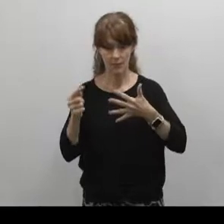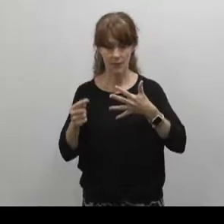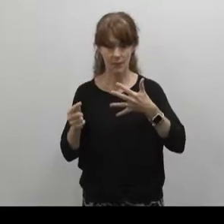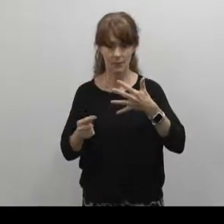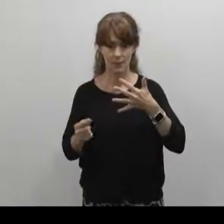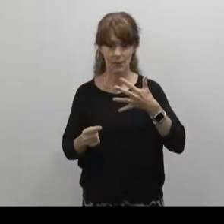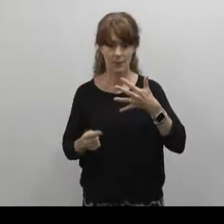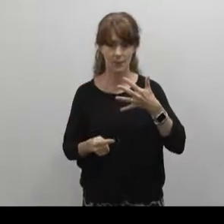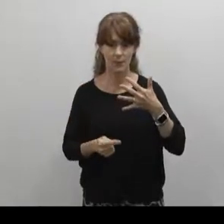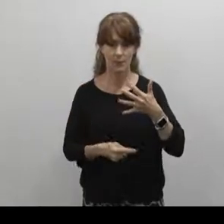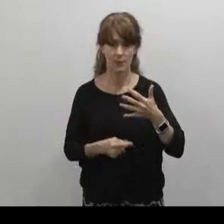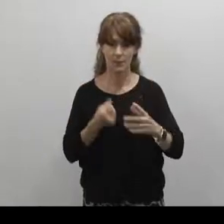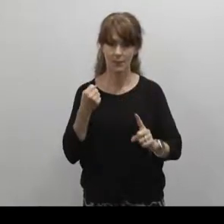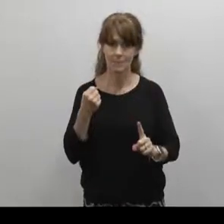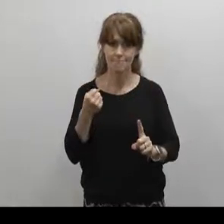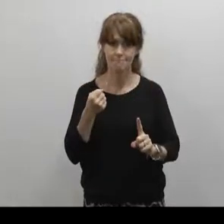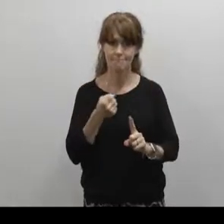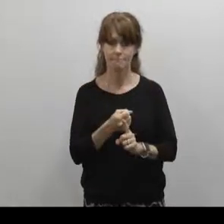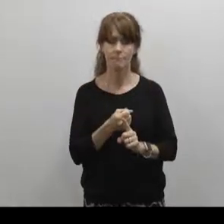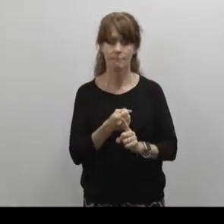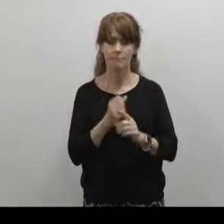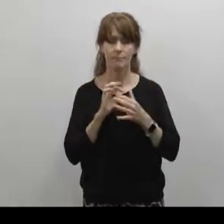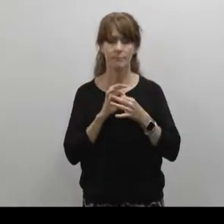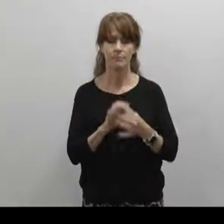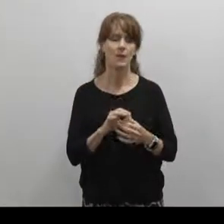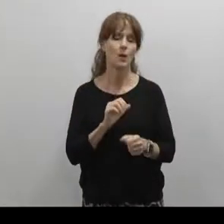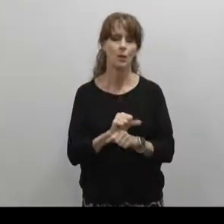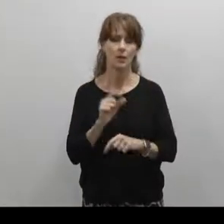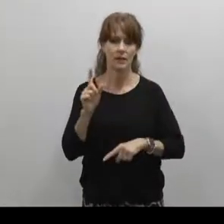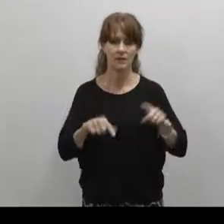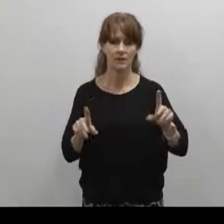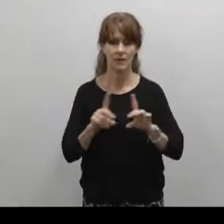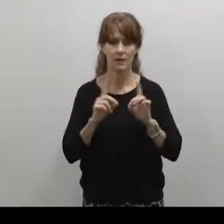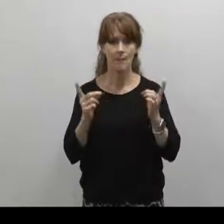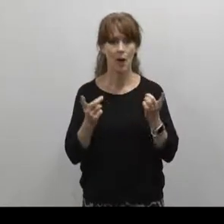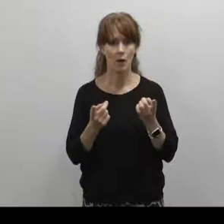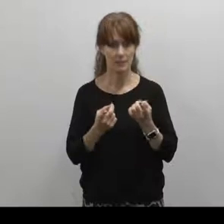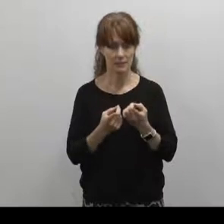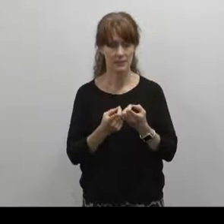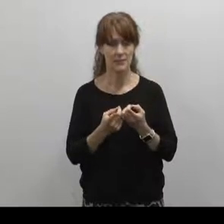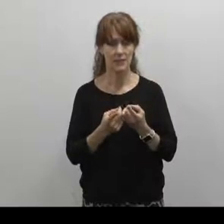thì dân kết cú một bì ca cắt bằng thoi bà tham bằng bồ